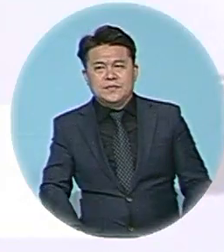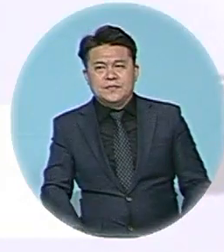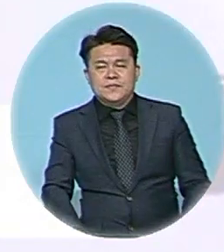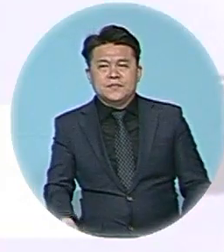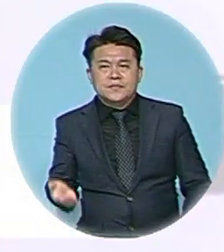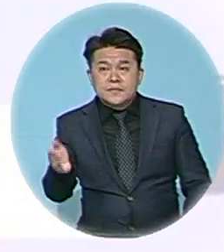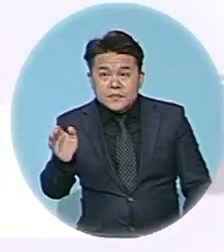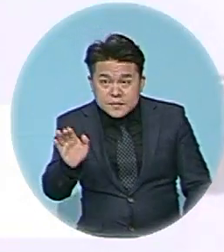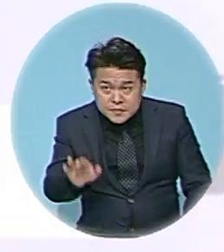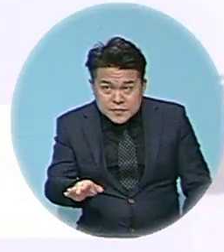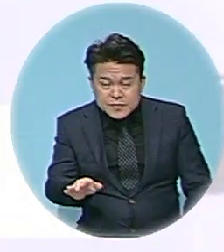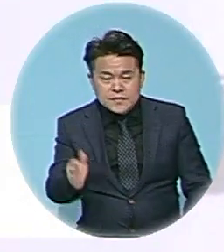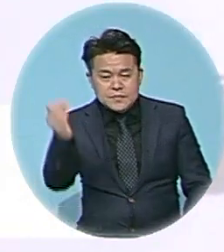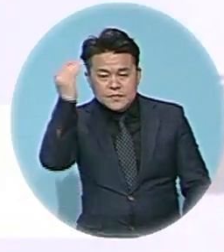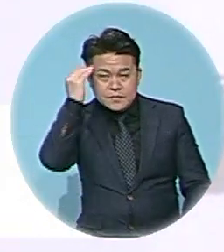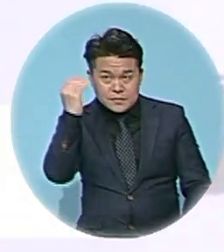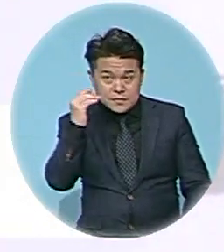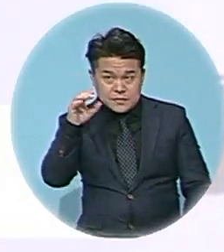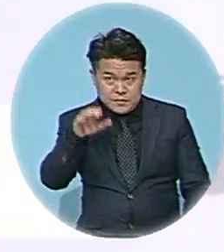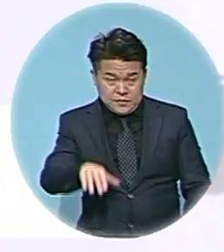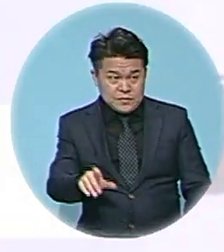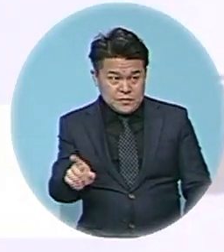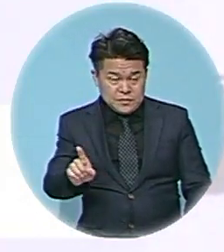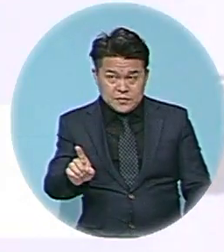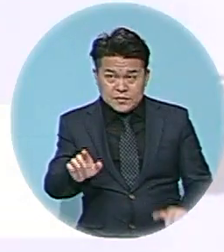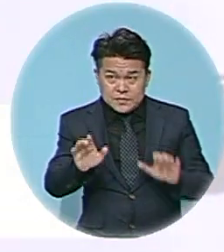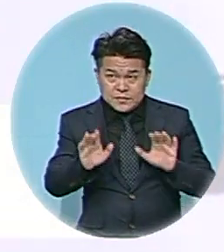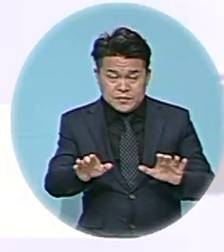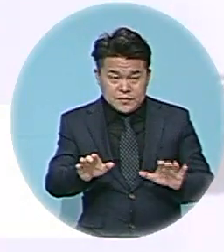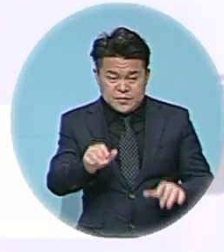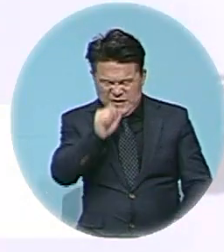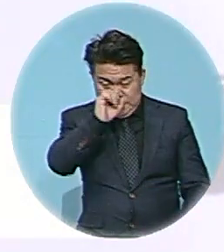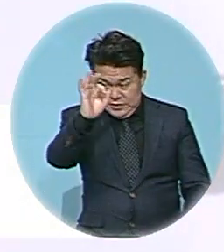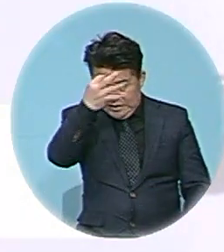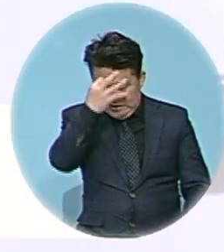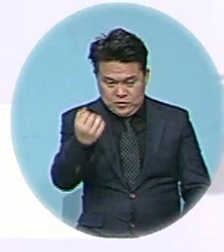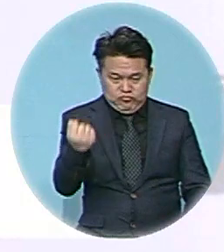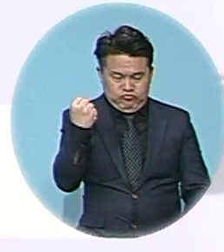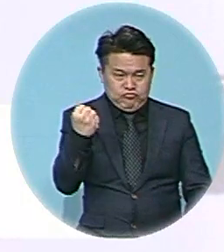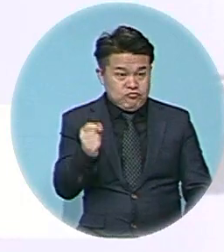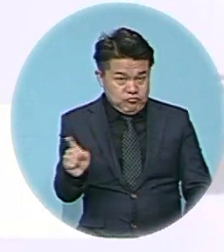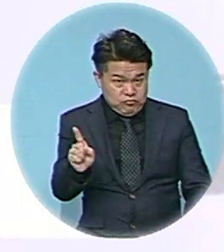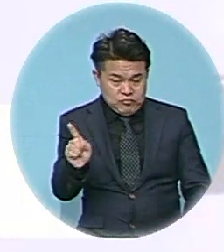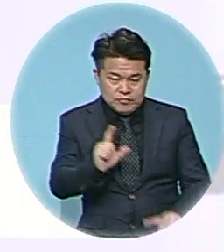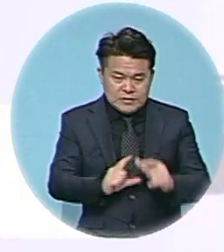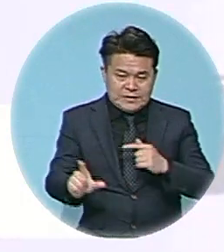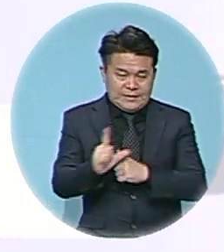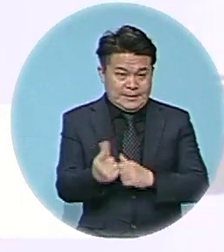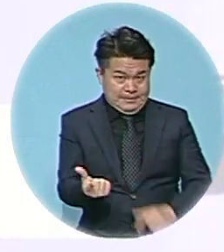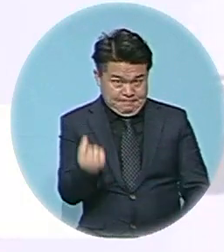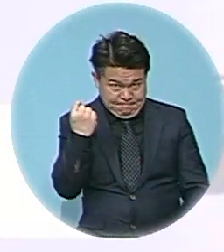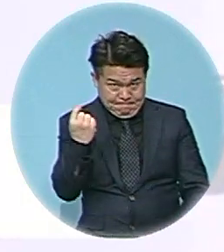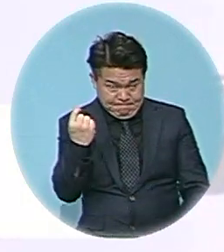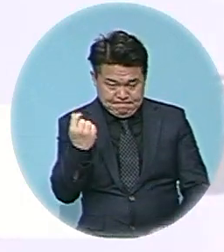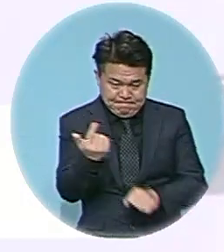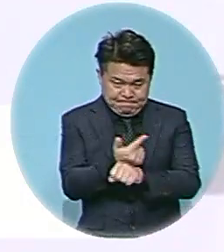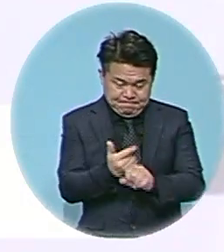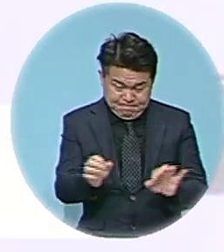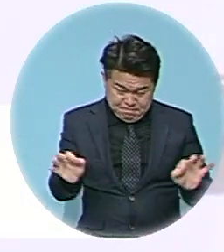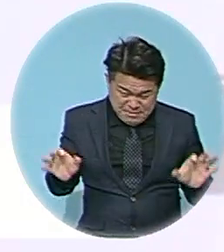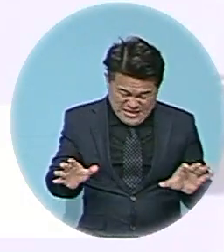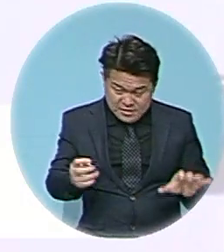다행히 우리나라의 좀 이 부분에 있어서의 우수한 기술력에 힘입어 보다 신속하게 6시간